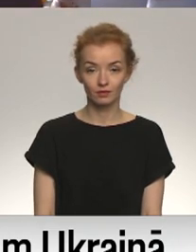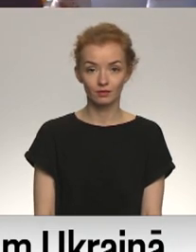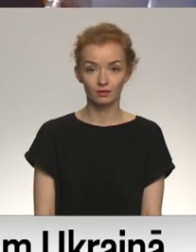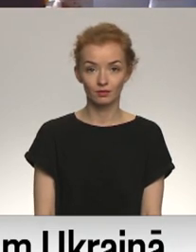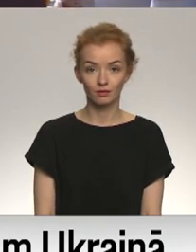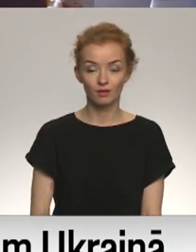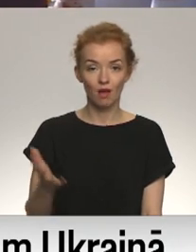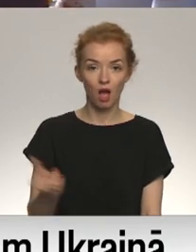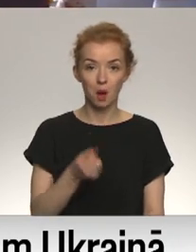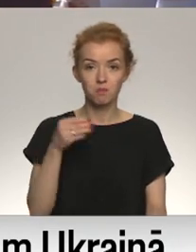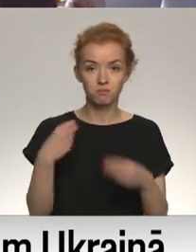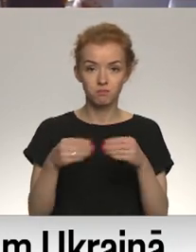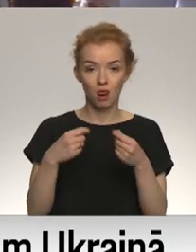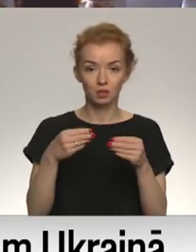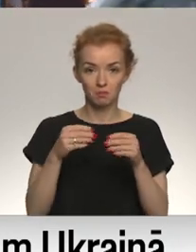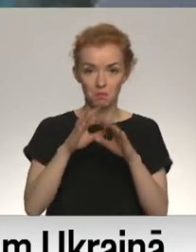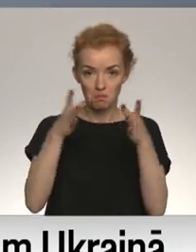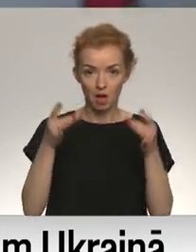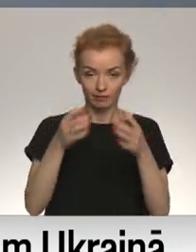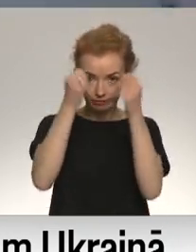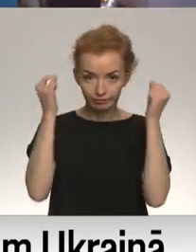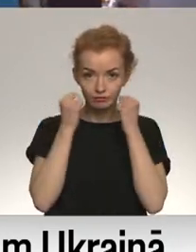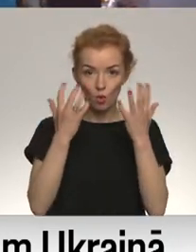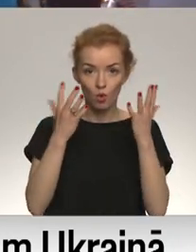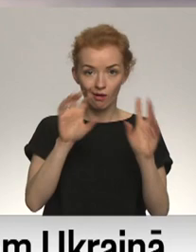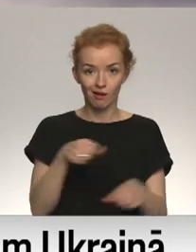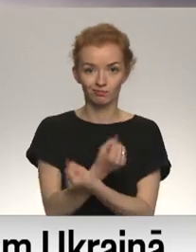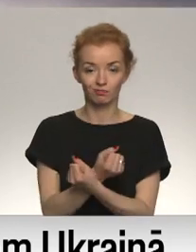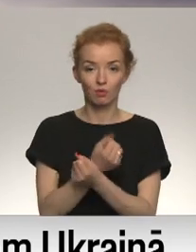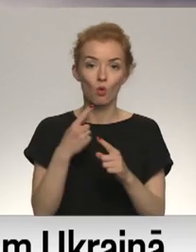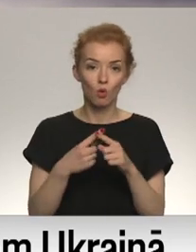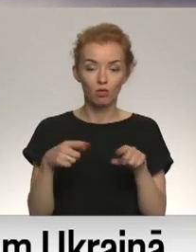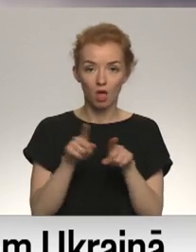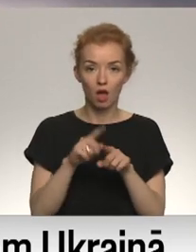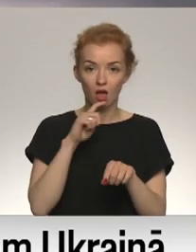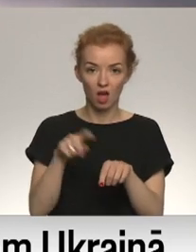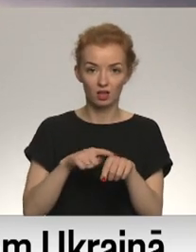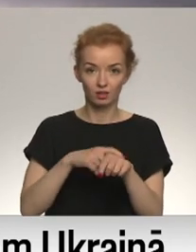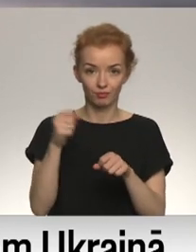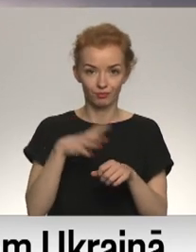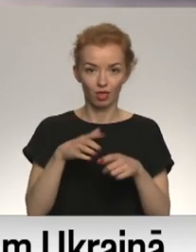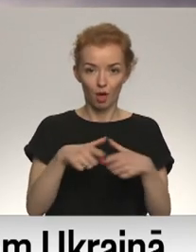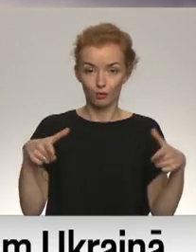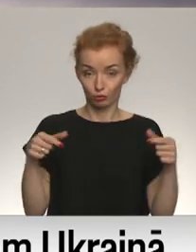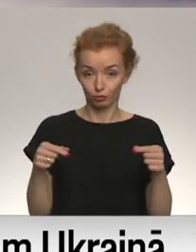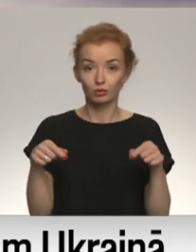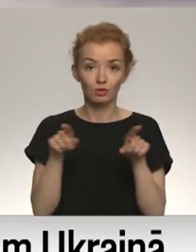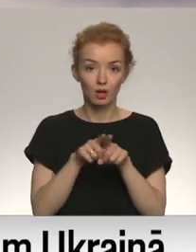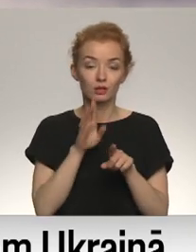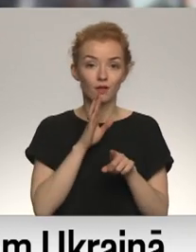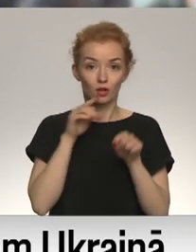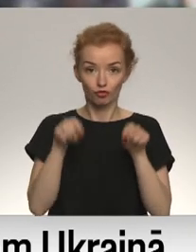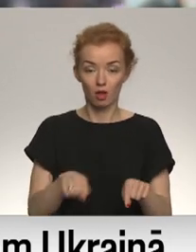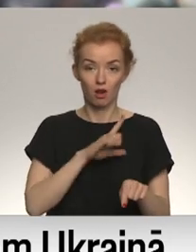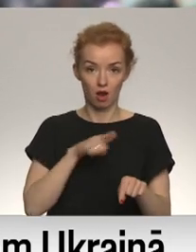Ar plastmasas maisiem galvās aiz muguras sasietām rokām un asinīm notraipītā veļā sievietes arī Latvijā